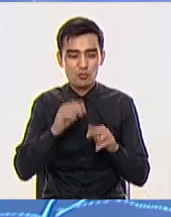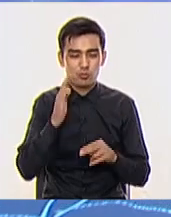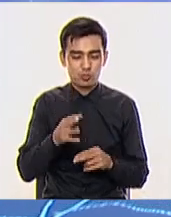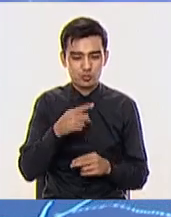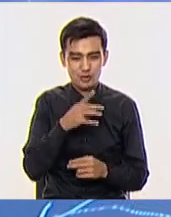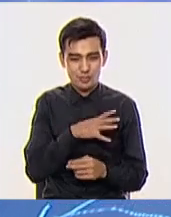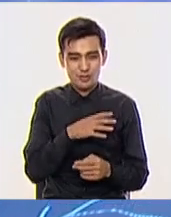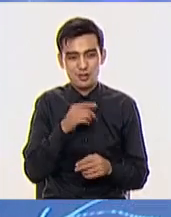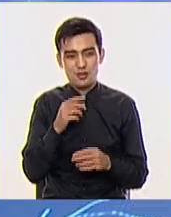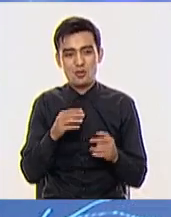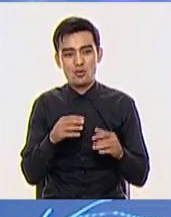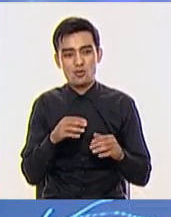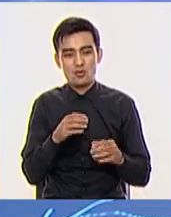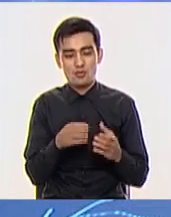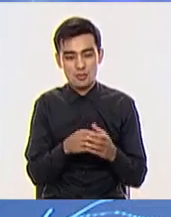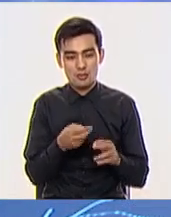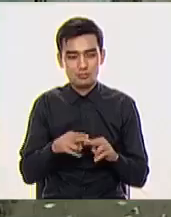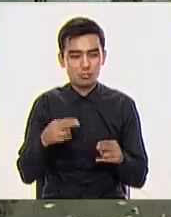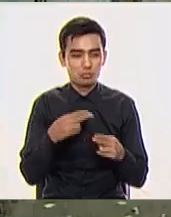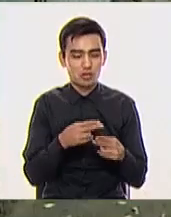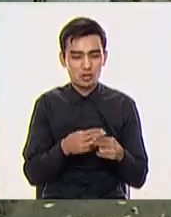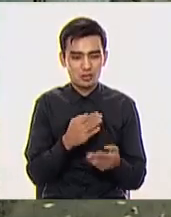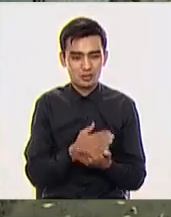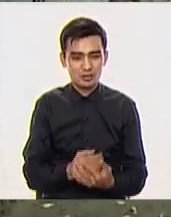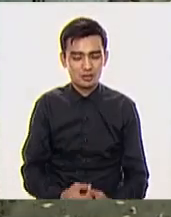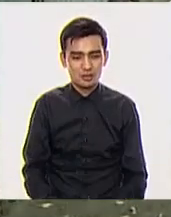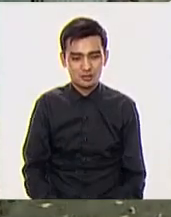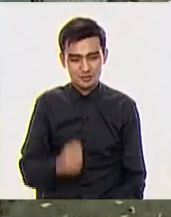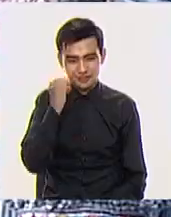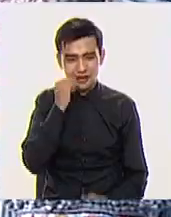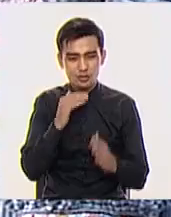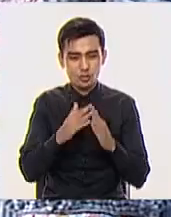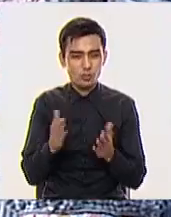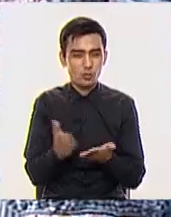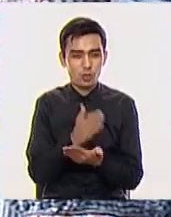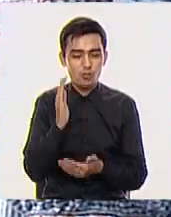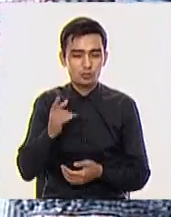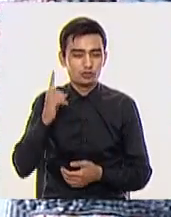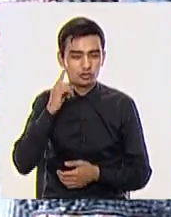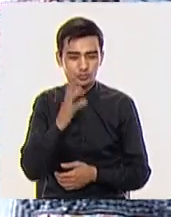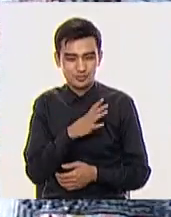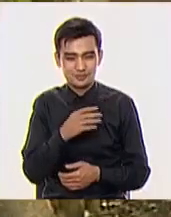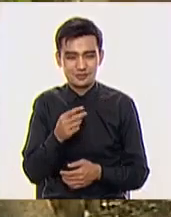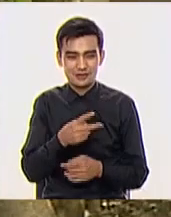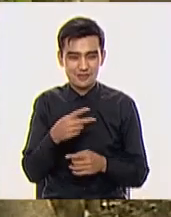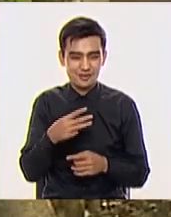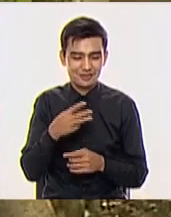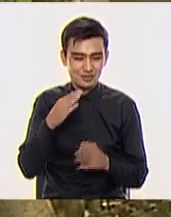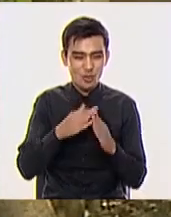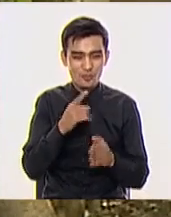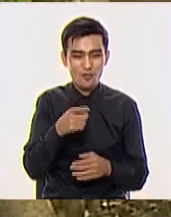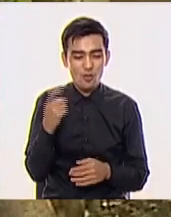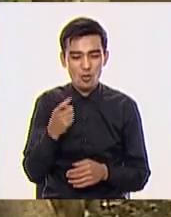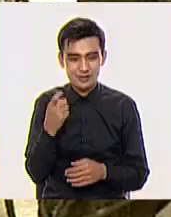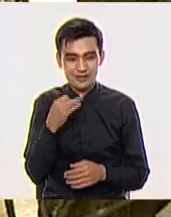жұмыс істеуіне мұрша бермей отыр. Тозығы жеткен үй сүріледі деген хабарды естіген 2-3 қабатты мына ескі үйдің